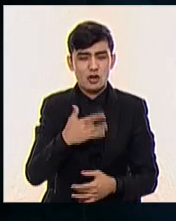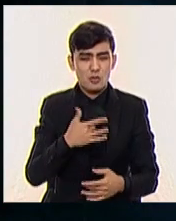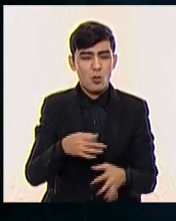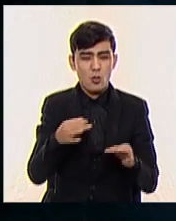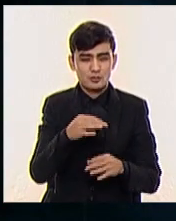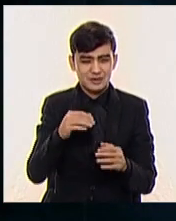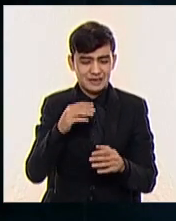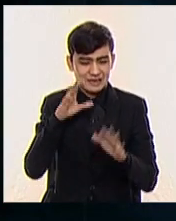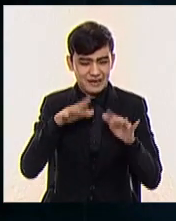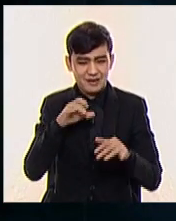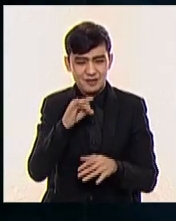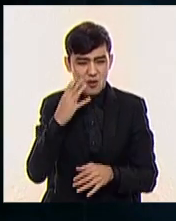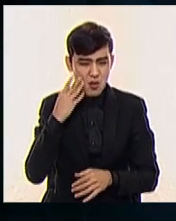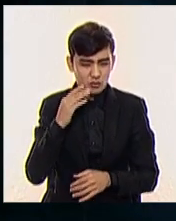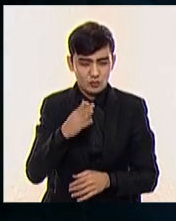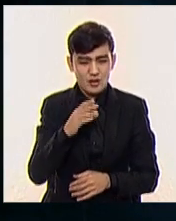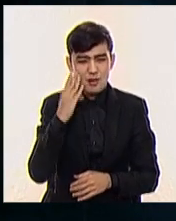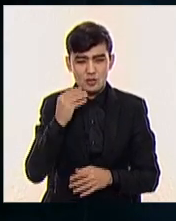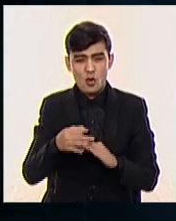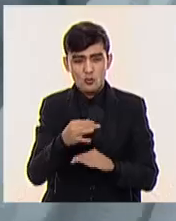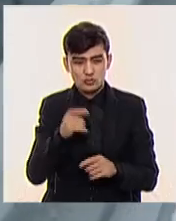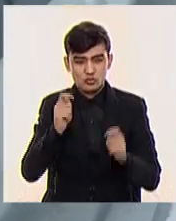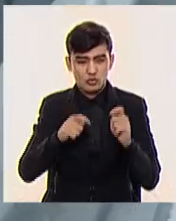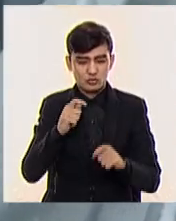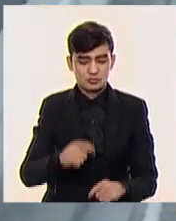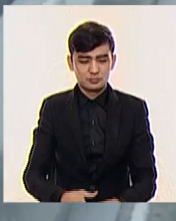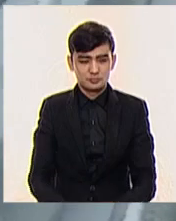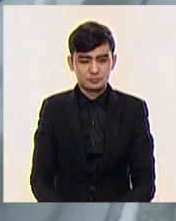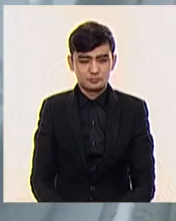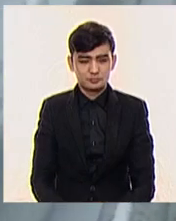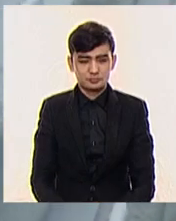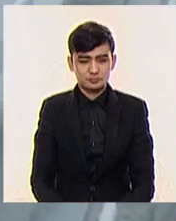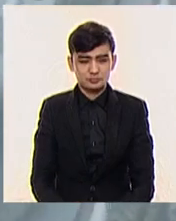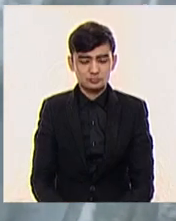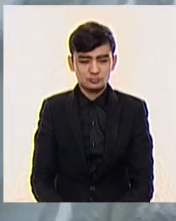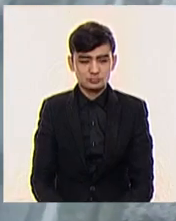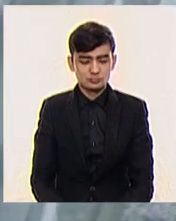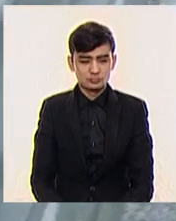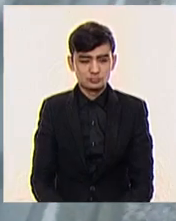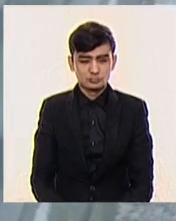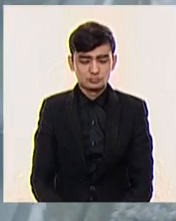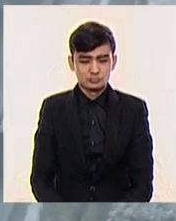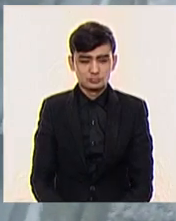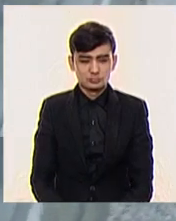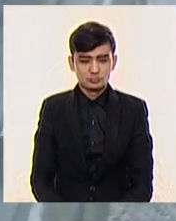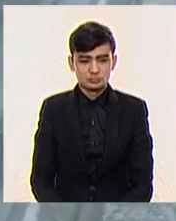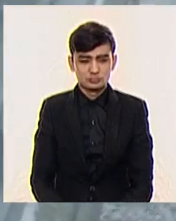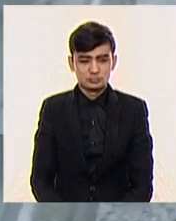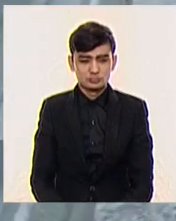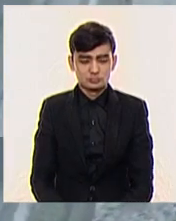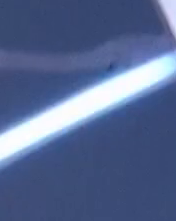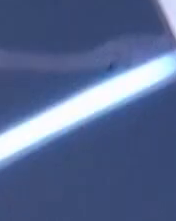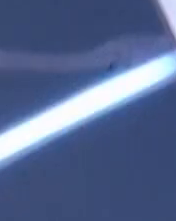обещают снег и гололед, а на юге страны и в Алматинской области дожди. Людмила Батюшкина, Ирина Нинашева, Информбюро, Карагандинская